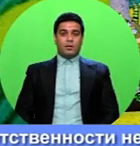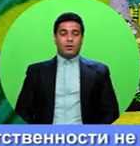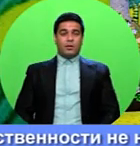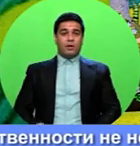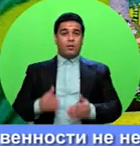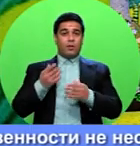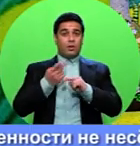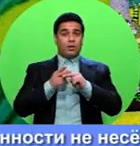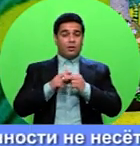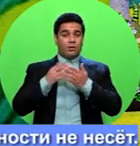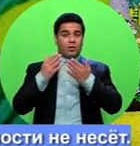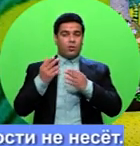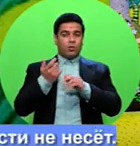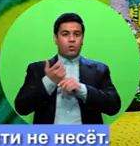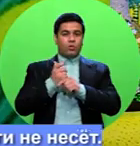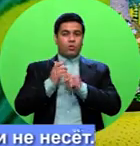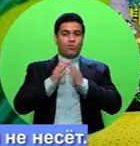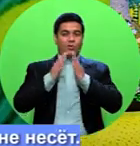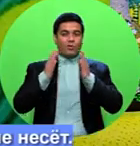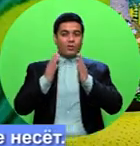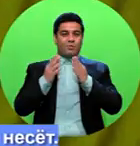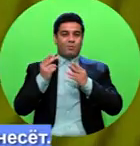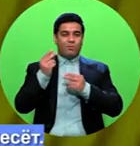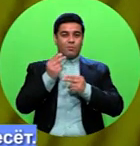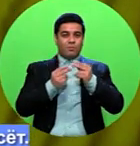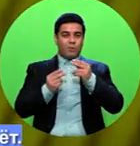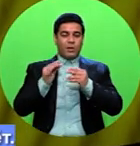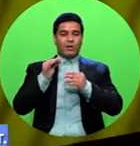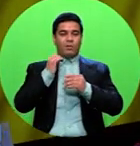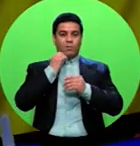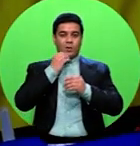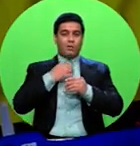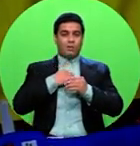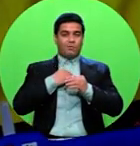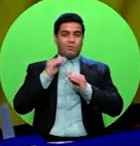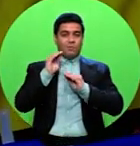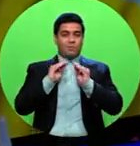А вот это, ребята, объемная аппликация.